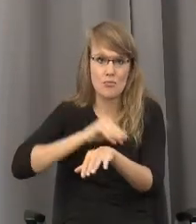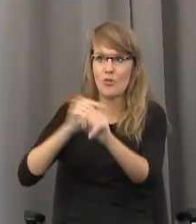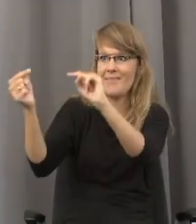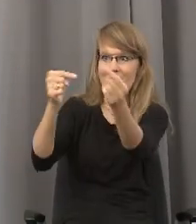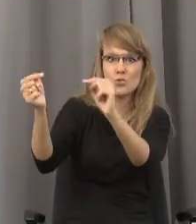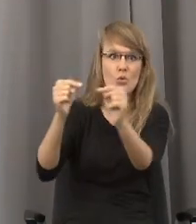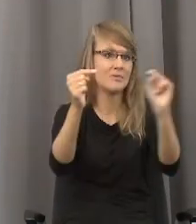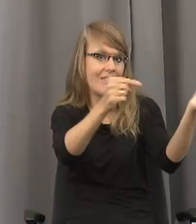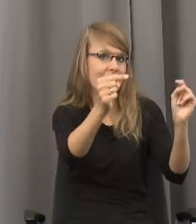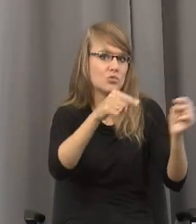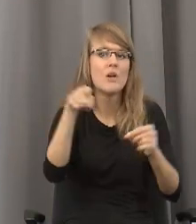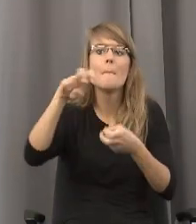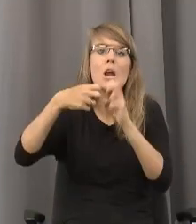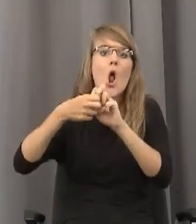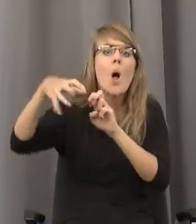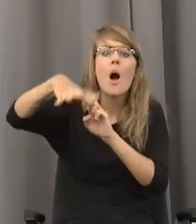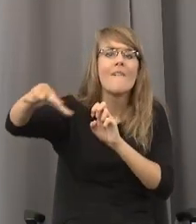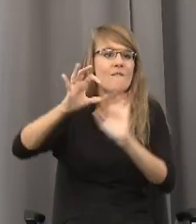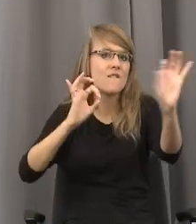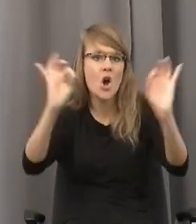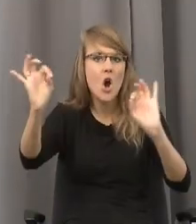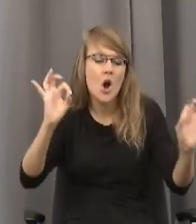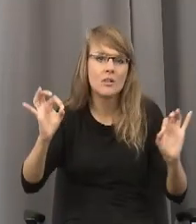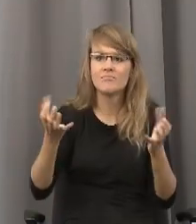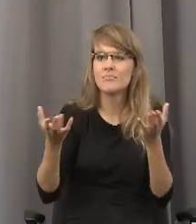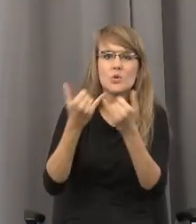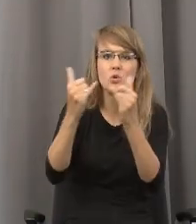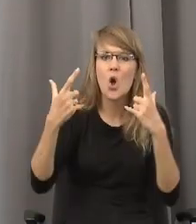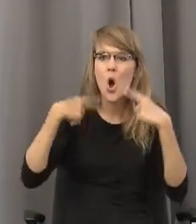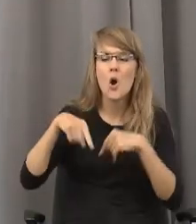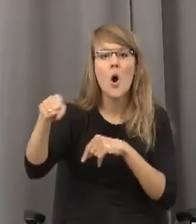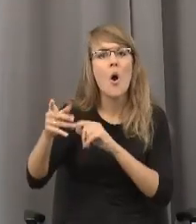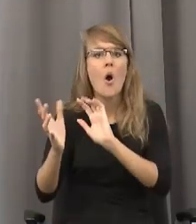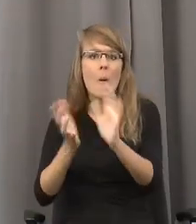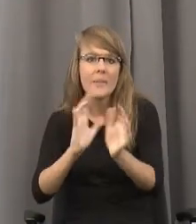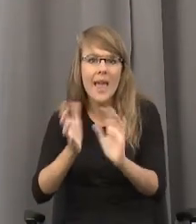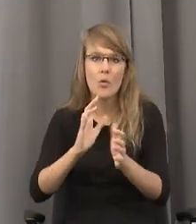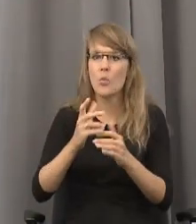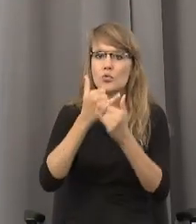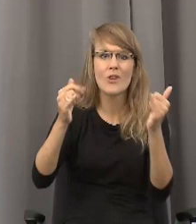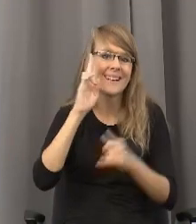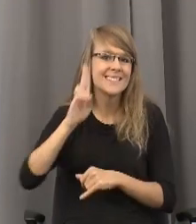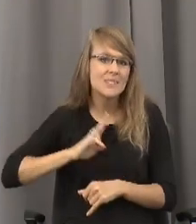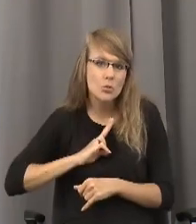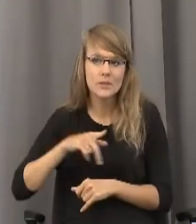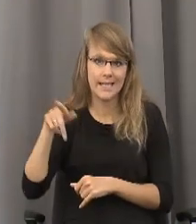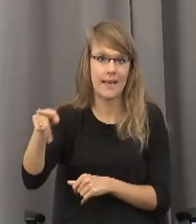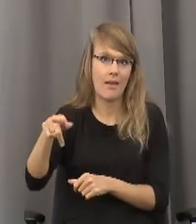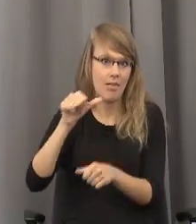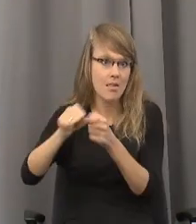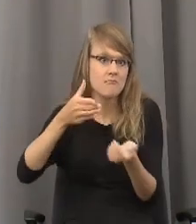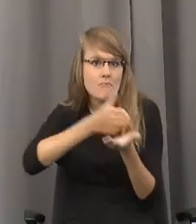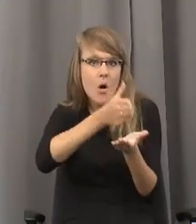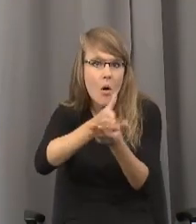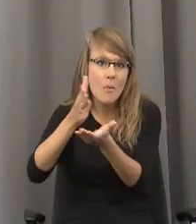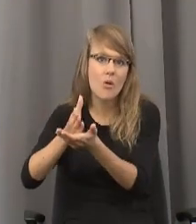z osobami, które wymagają wsparcia, z opiekunami, instytucjami, które tego wsparcia udzielają,